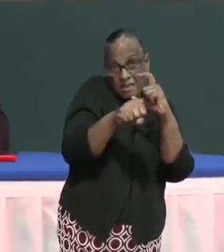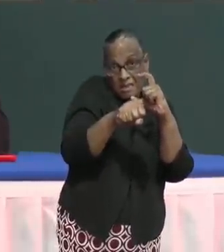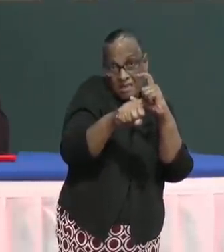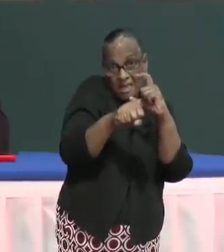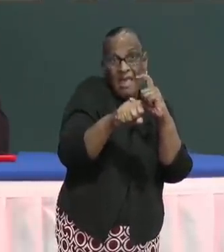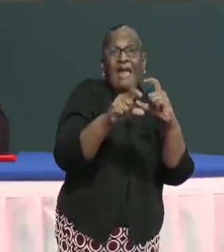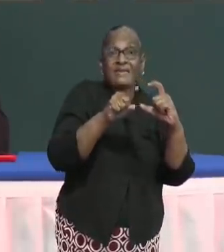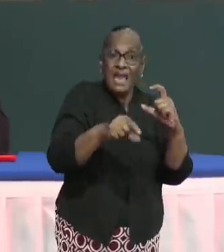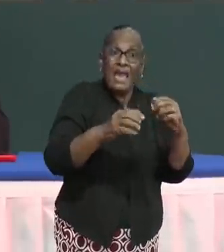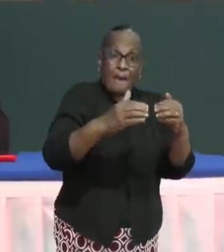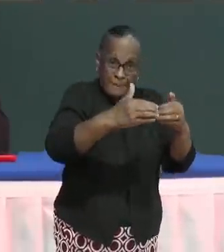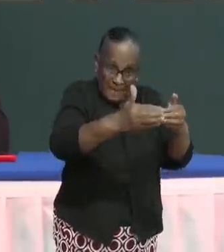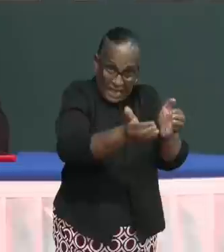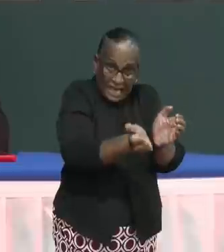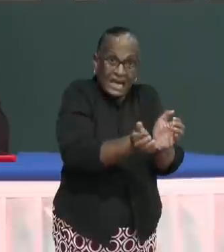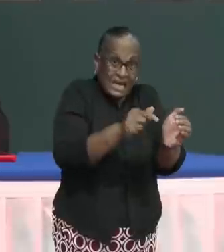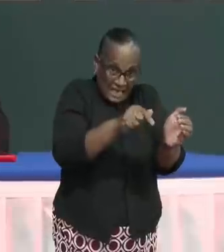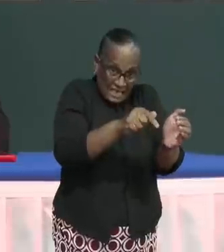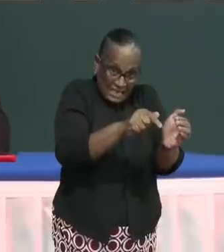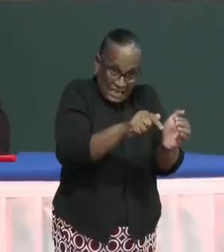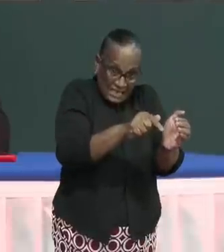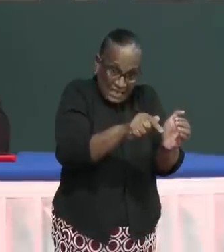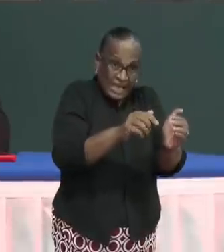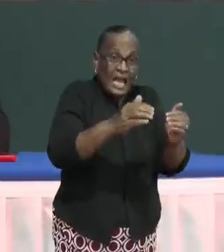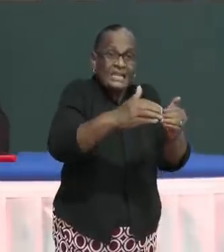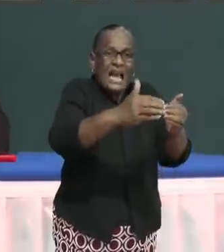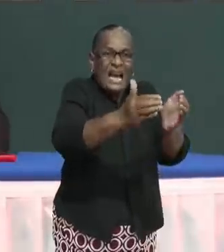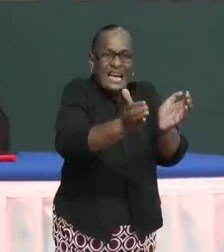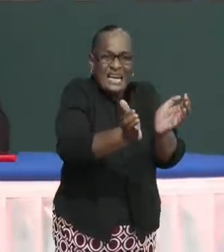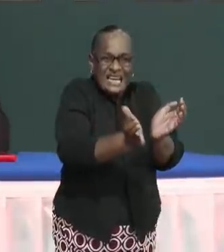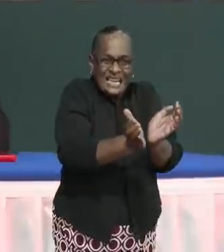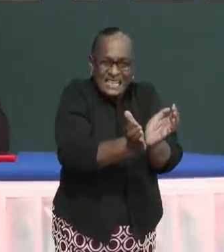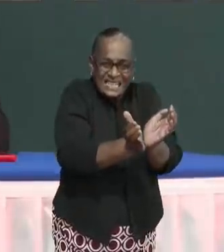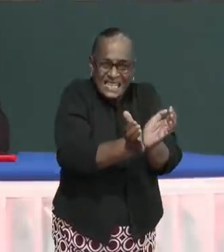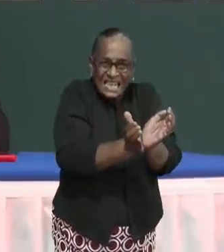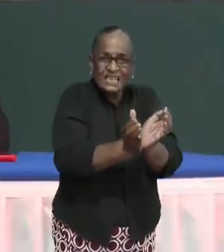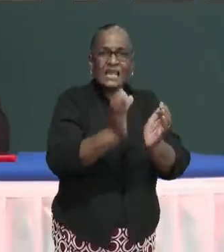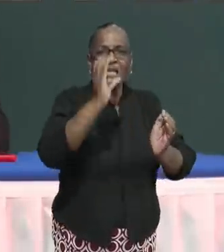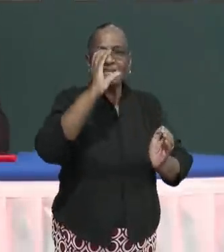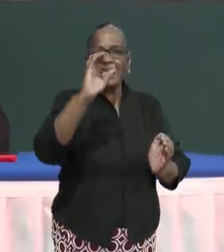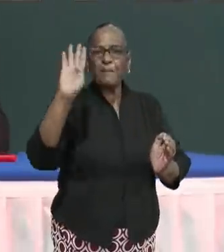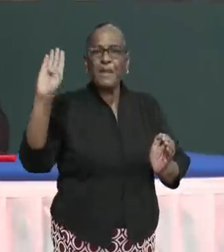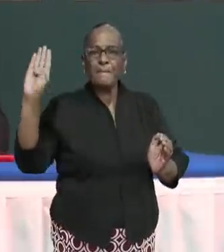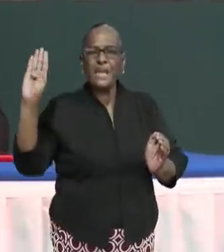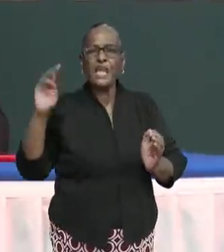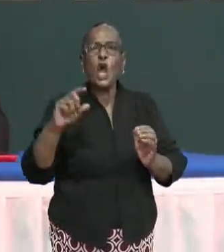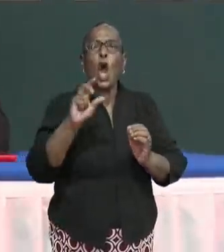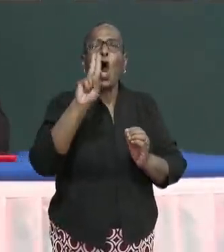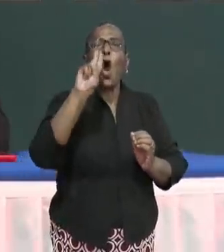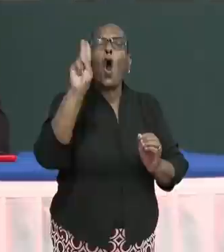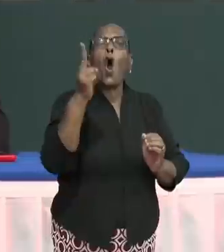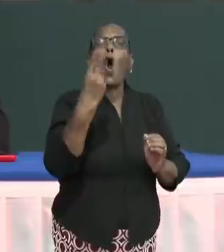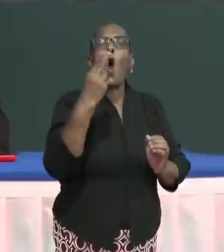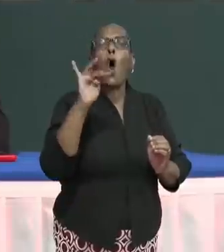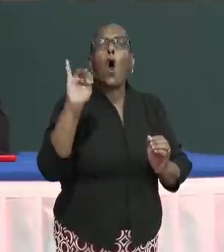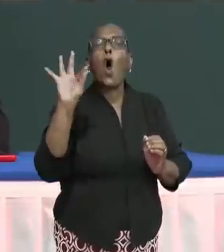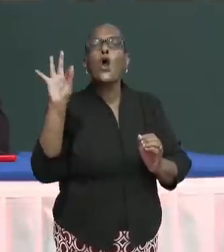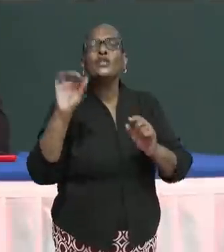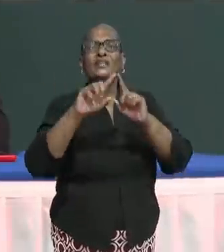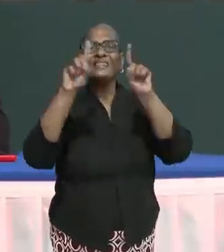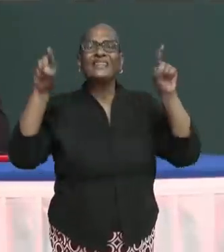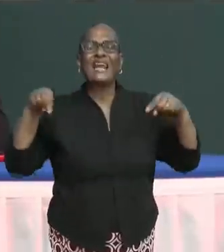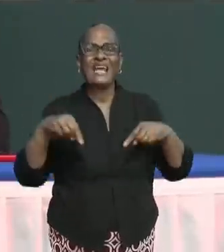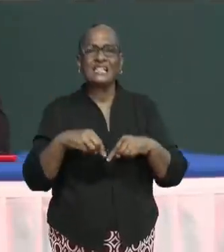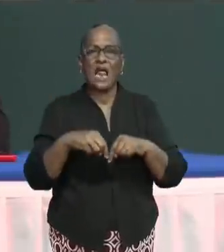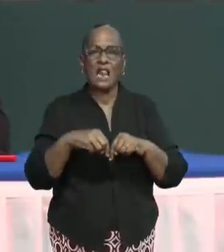een gezin dat ook een gezinsuitdreksel in moest tjakkom. Ja, hoe put ik in een